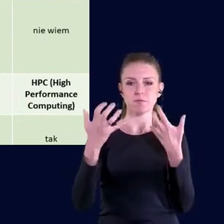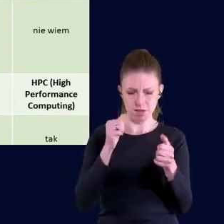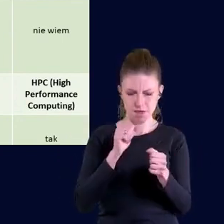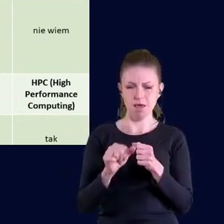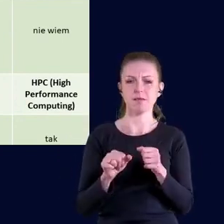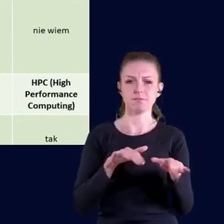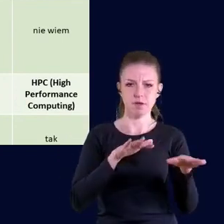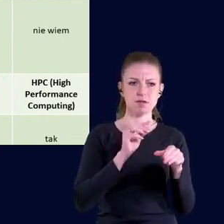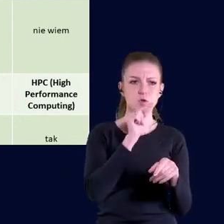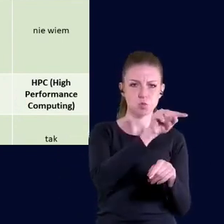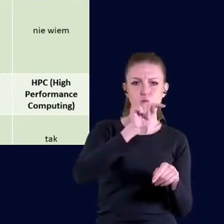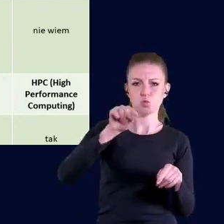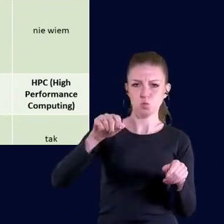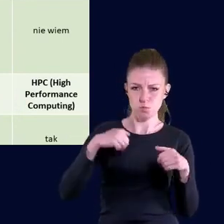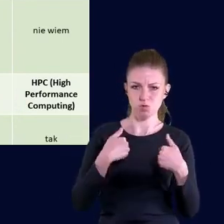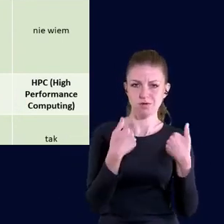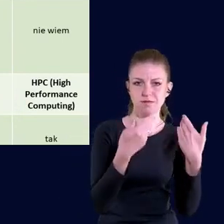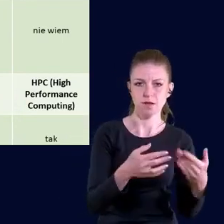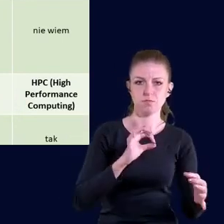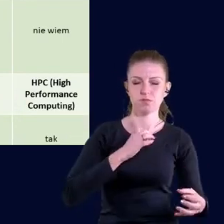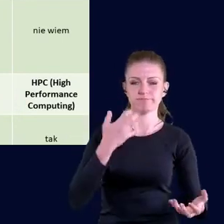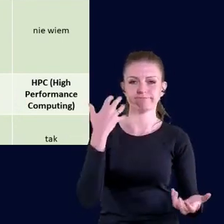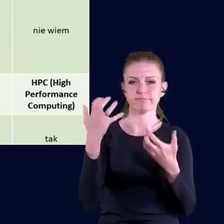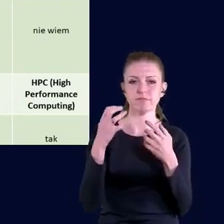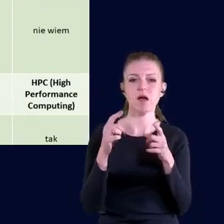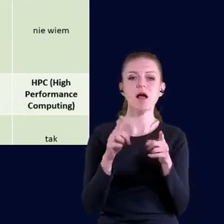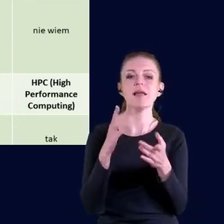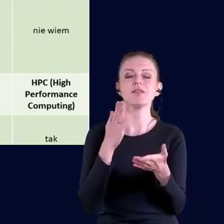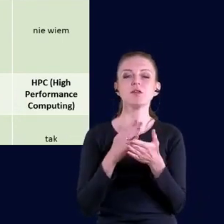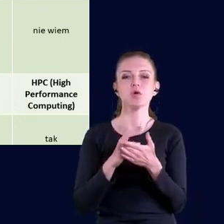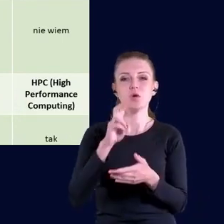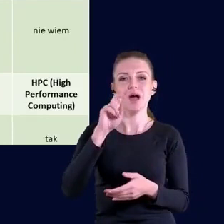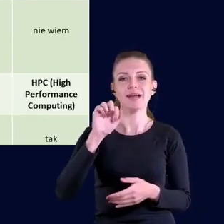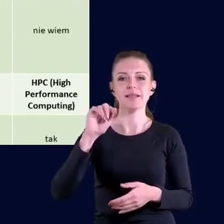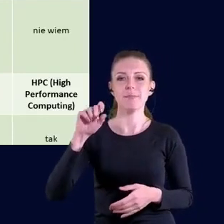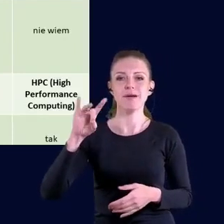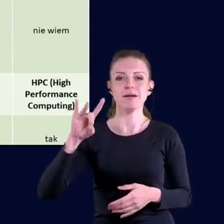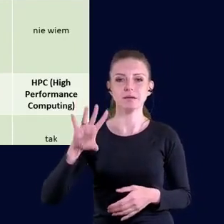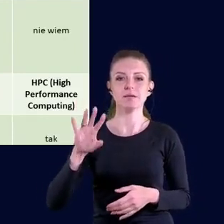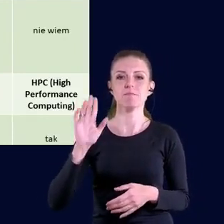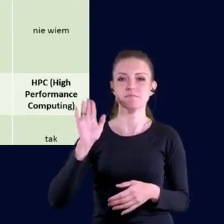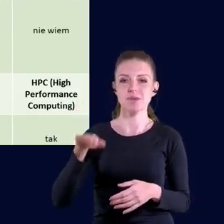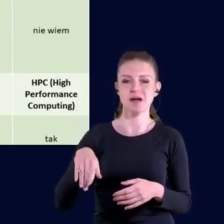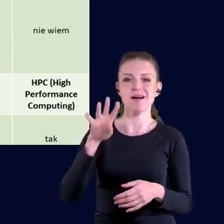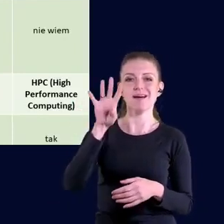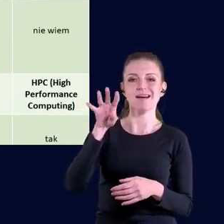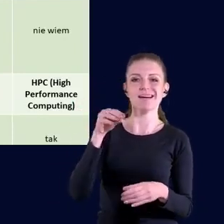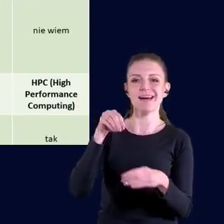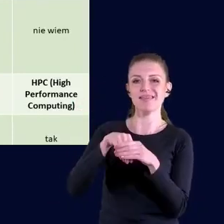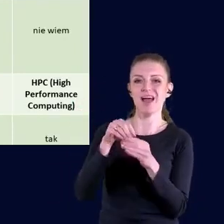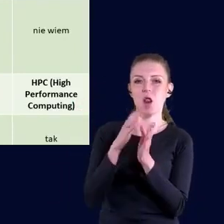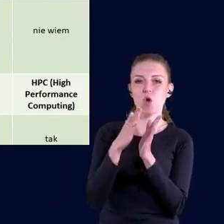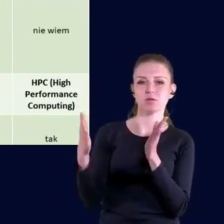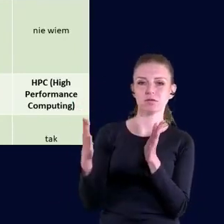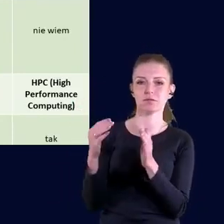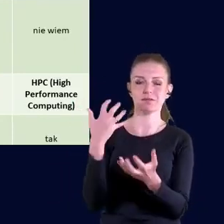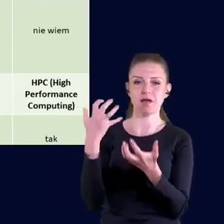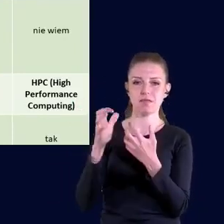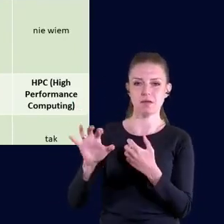o katalogi danych i to właściwie tylko uniwersytet w heidelbergu wskazał że taki katalog danych posiada